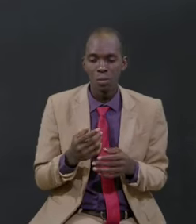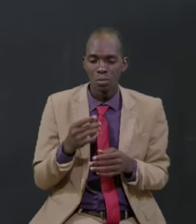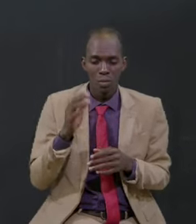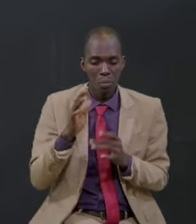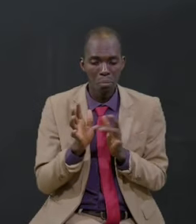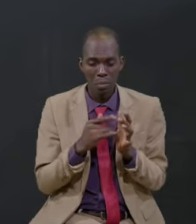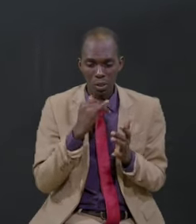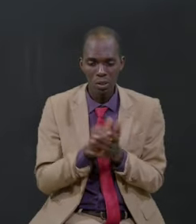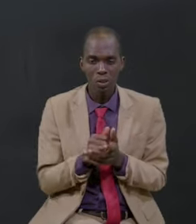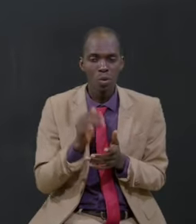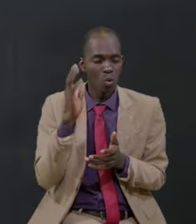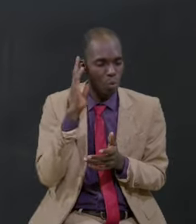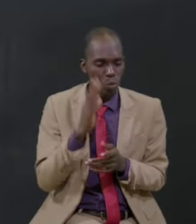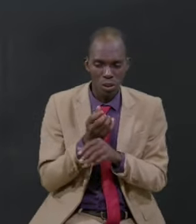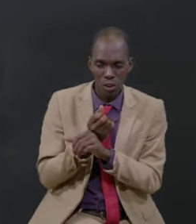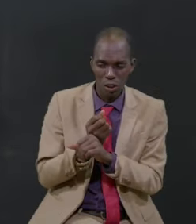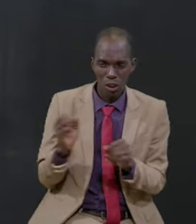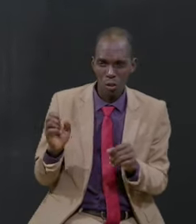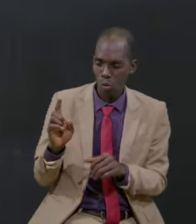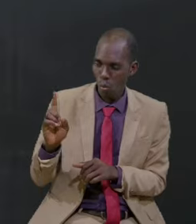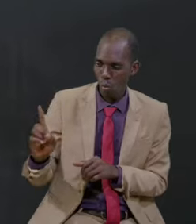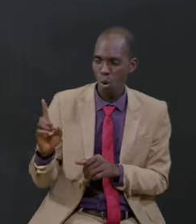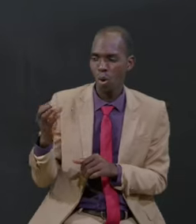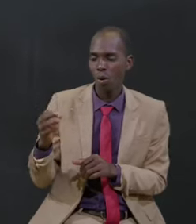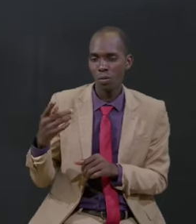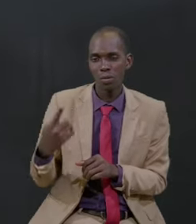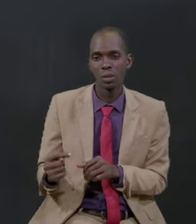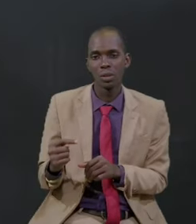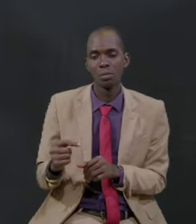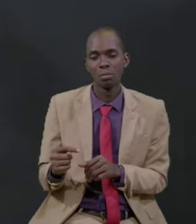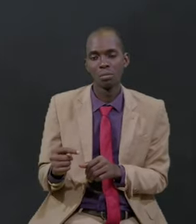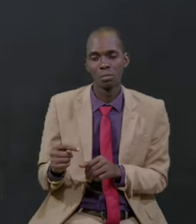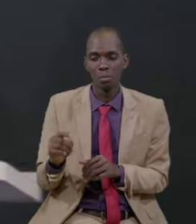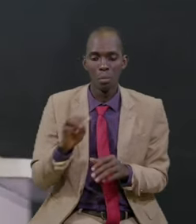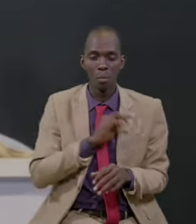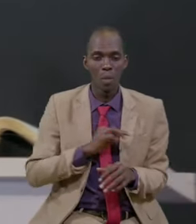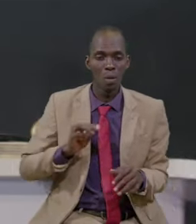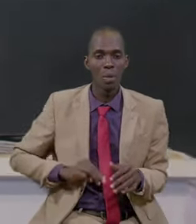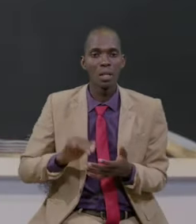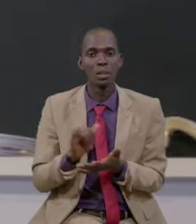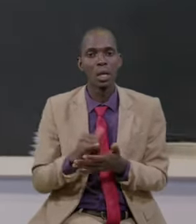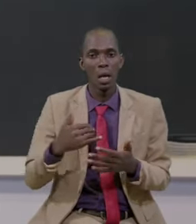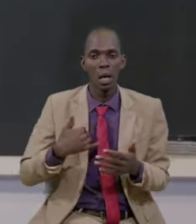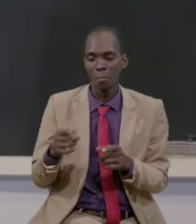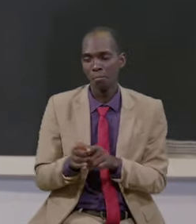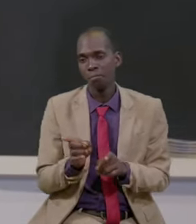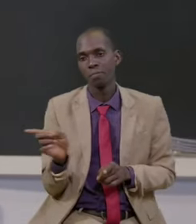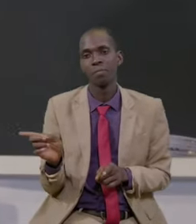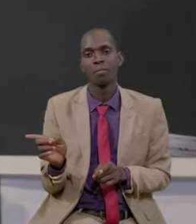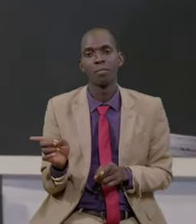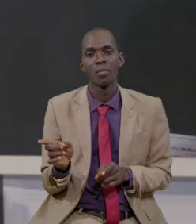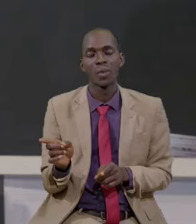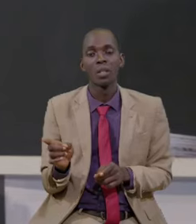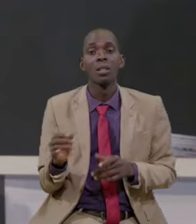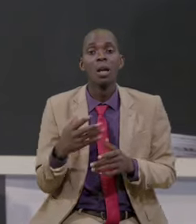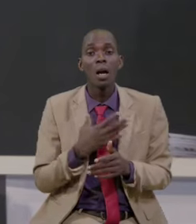âme, l'un de vous, l'un des frères, qui s'est égaré. Il a besoin de la restauration.